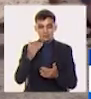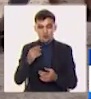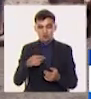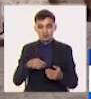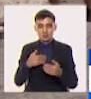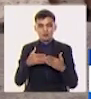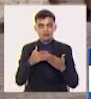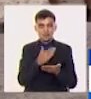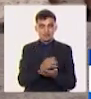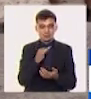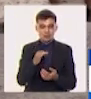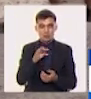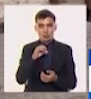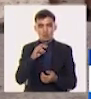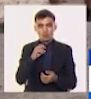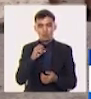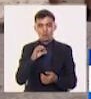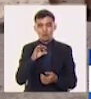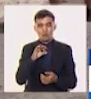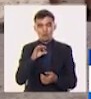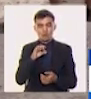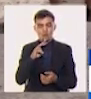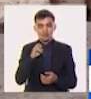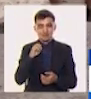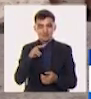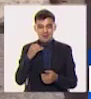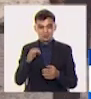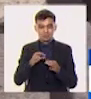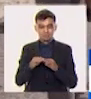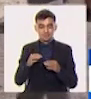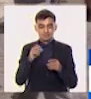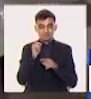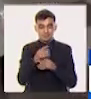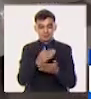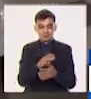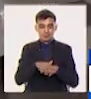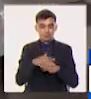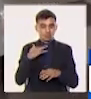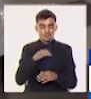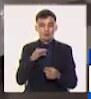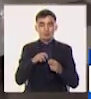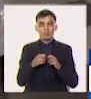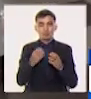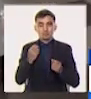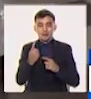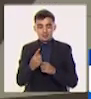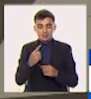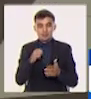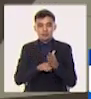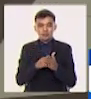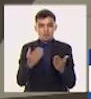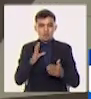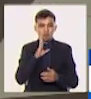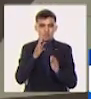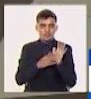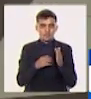соны аштырып жатыр. Через онлайн тапсырады. Сол себепті халық көп келіп жатыр. Тағы бір басты себеп, бұрын жұмыс кестесі таңғы 9-дан